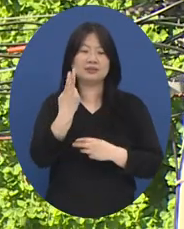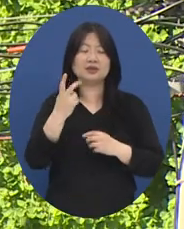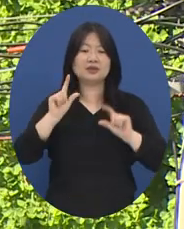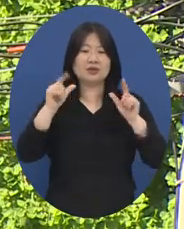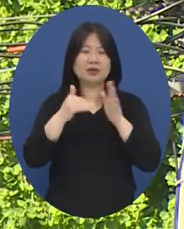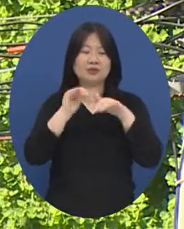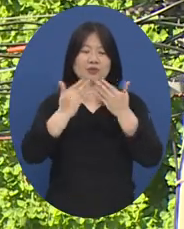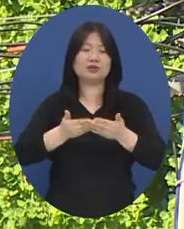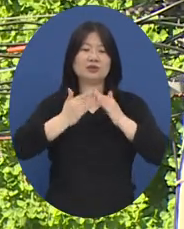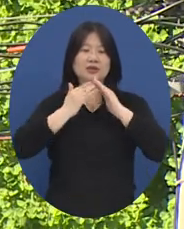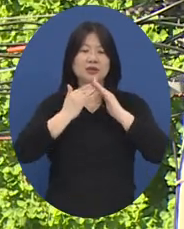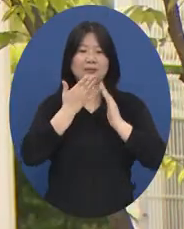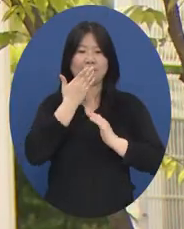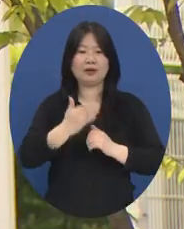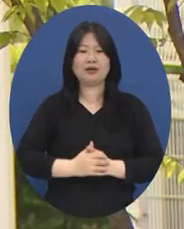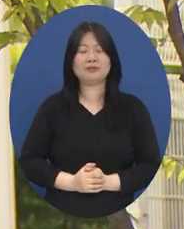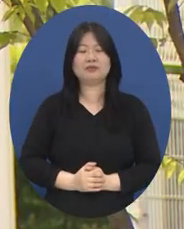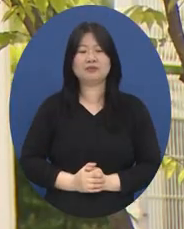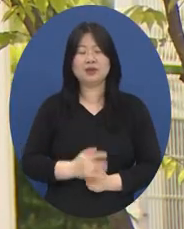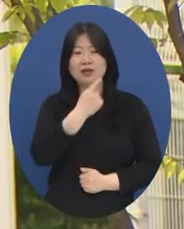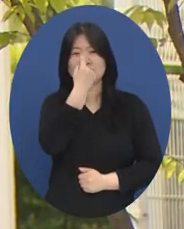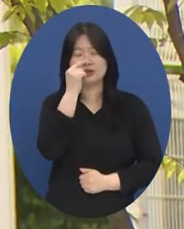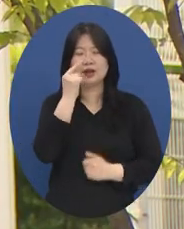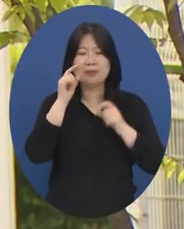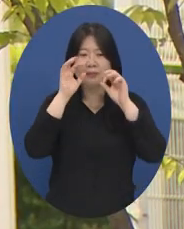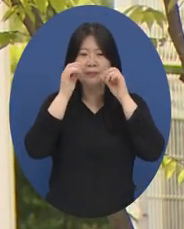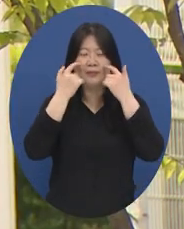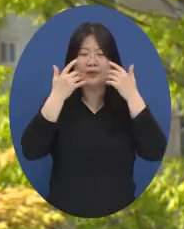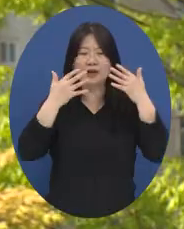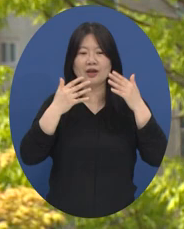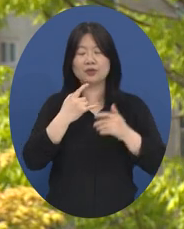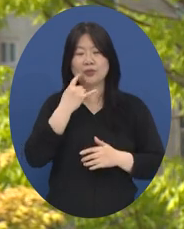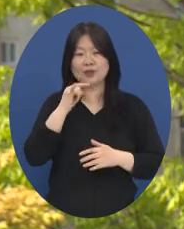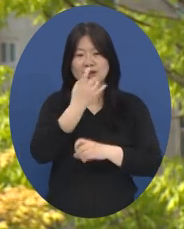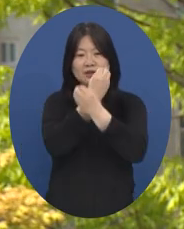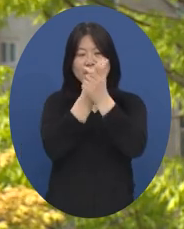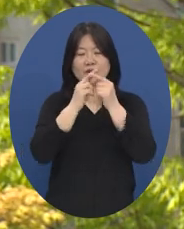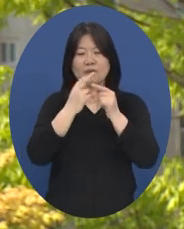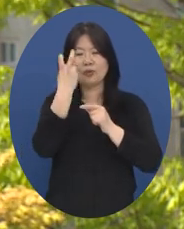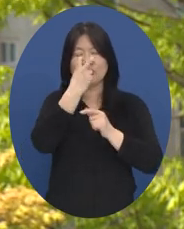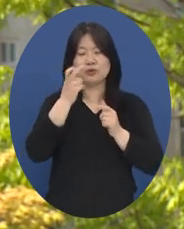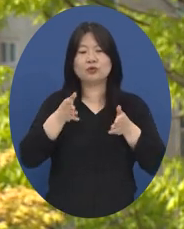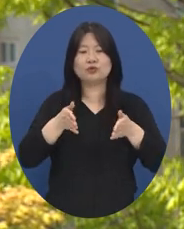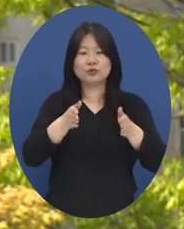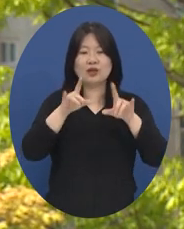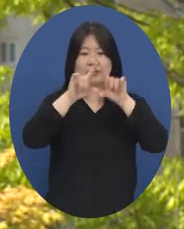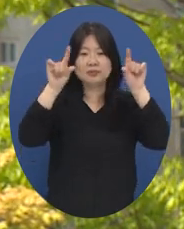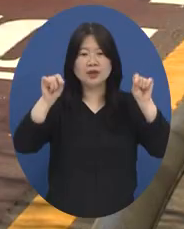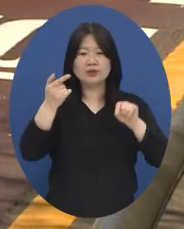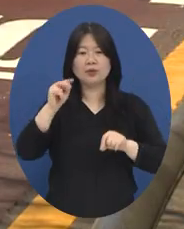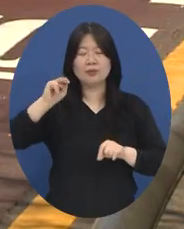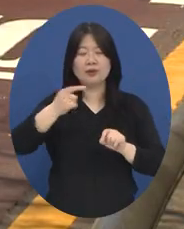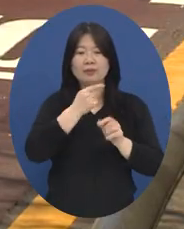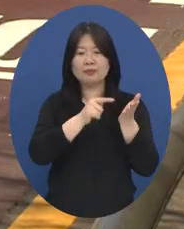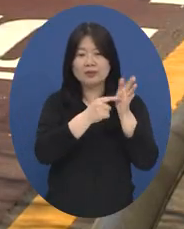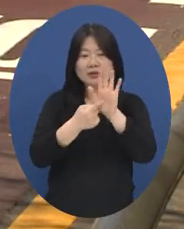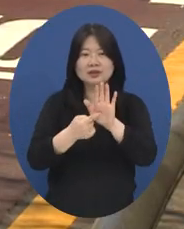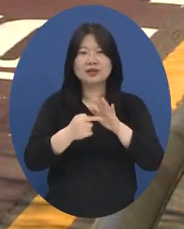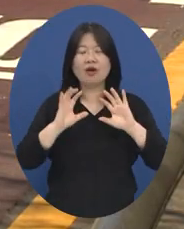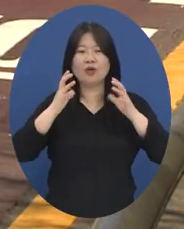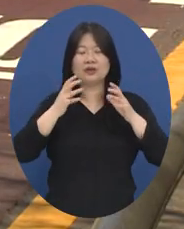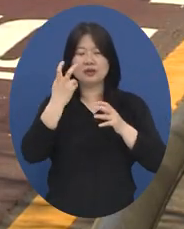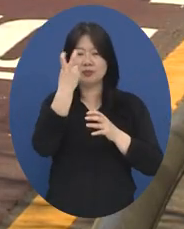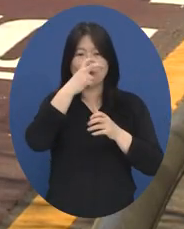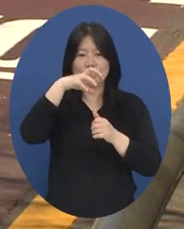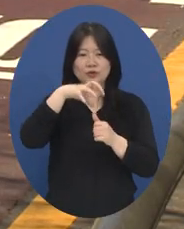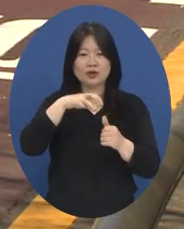모두 설치합니다 눈에 띄는 노랑 신호등과 보호구역 표지판과 노면 표시까지 어린이보호구역 내